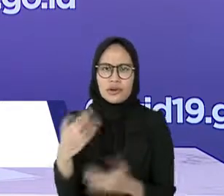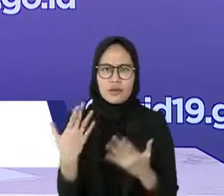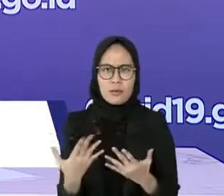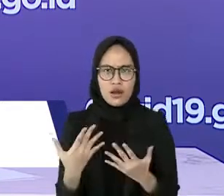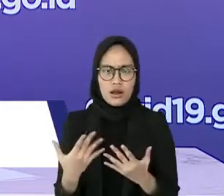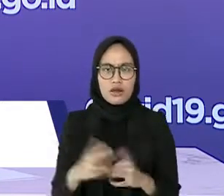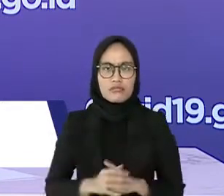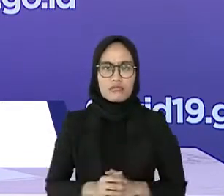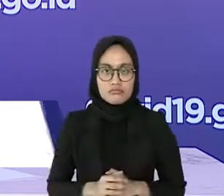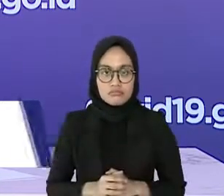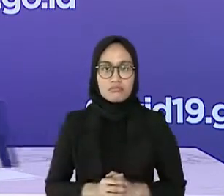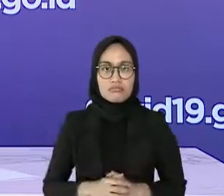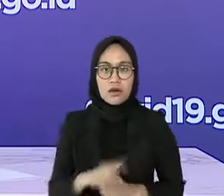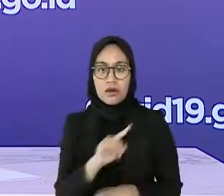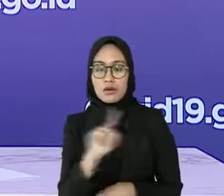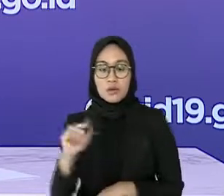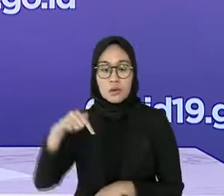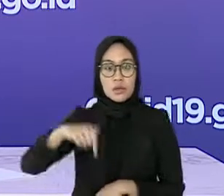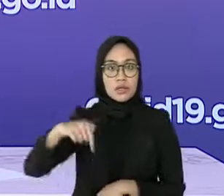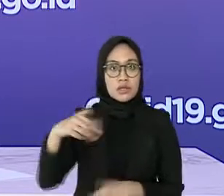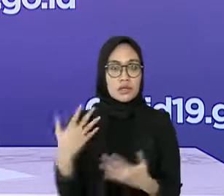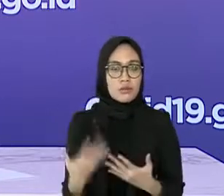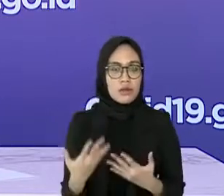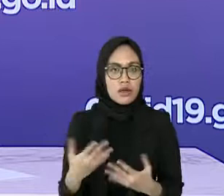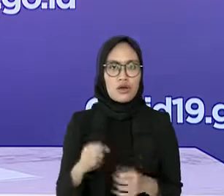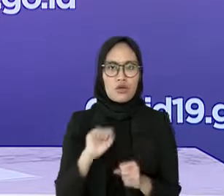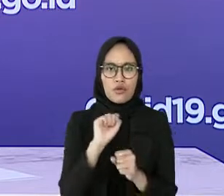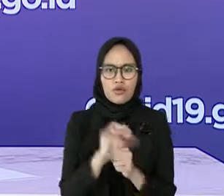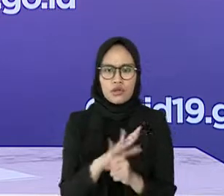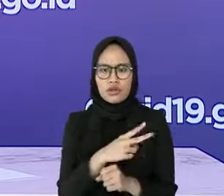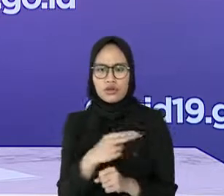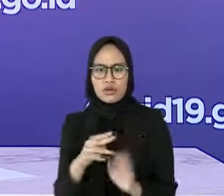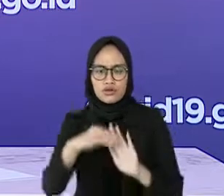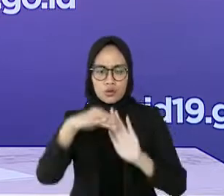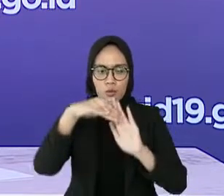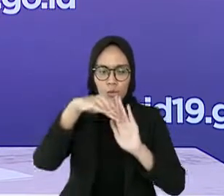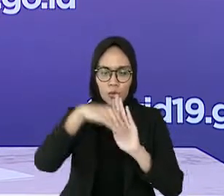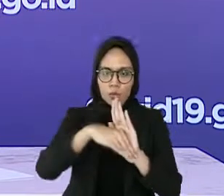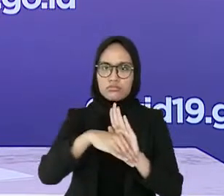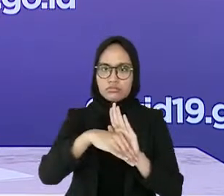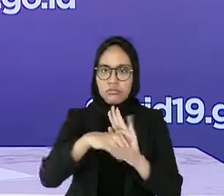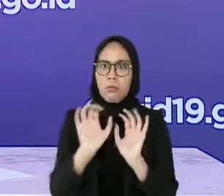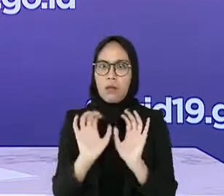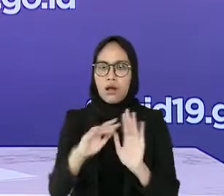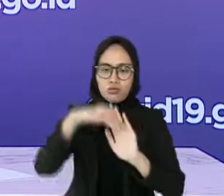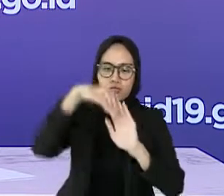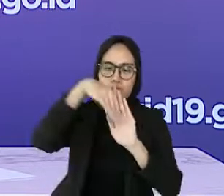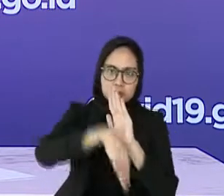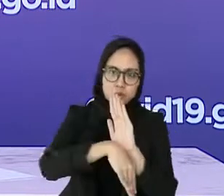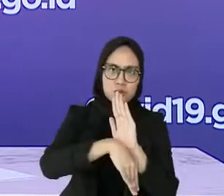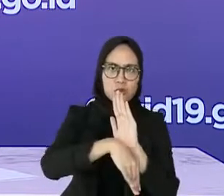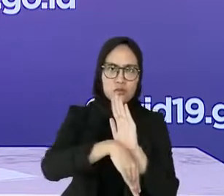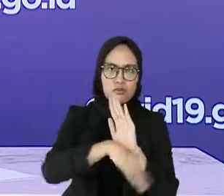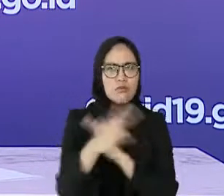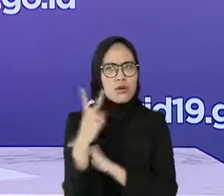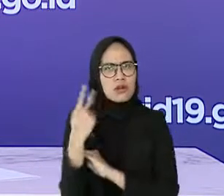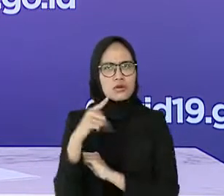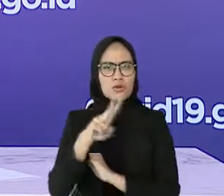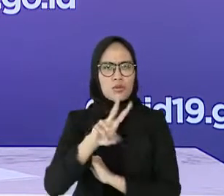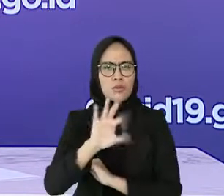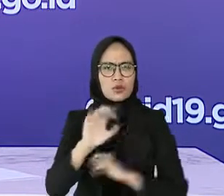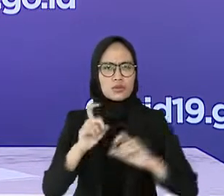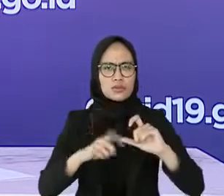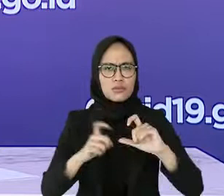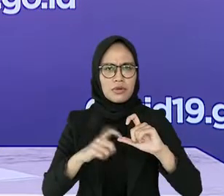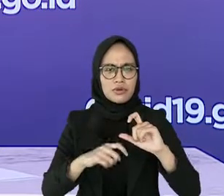ini kasus coffee 19 Indonesia kembali Mengalami penurunan yang cukup drastis perkembangan inh20